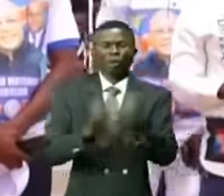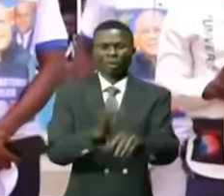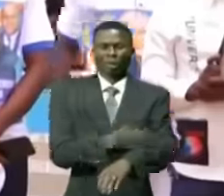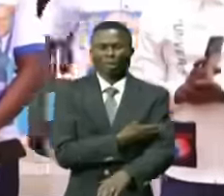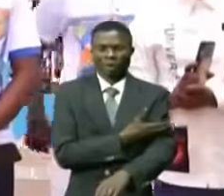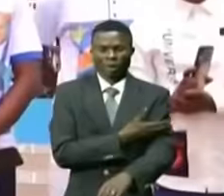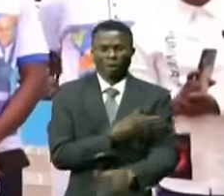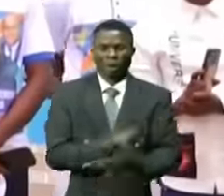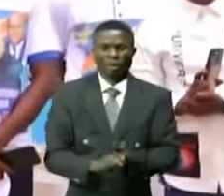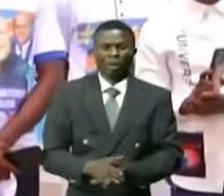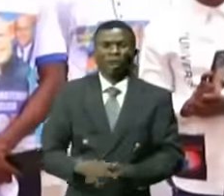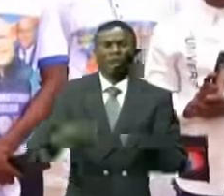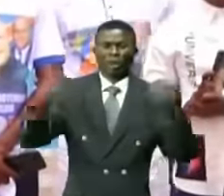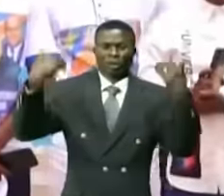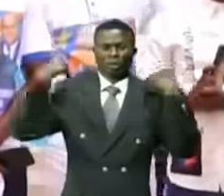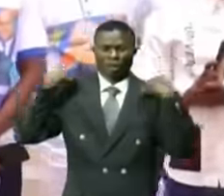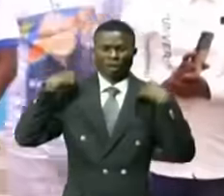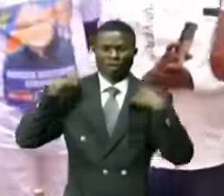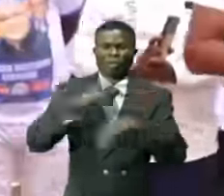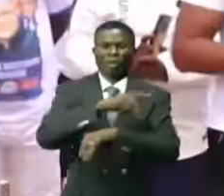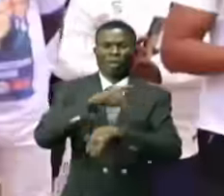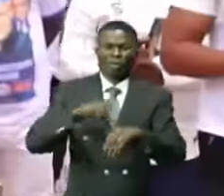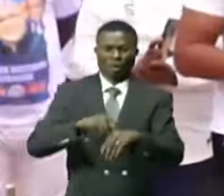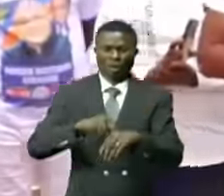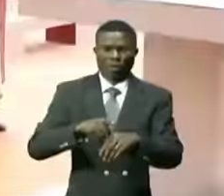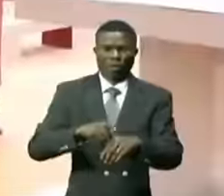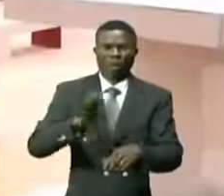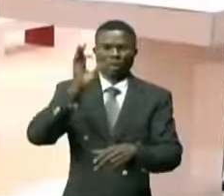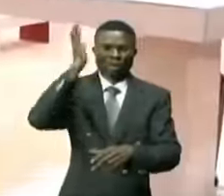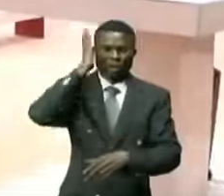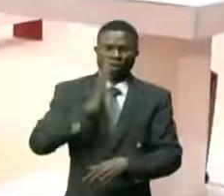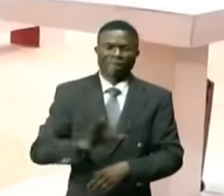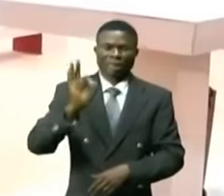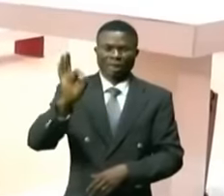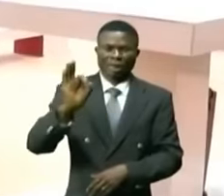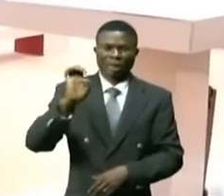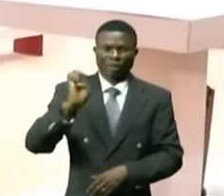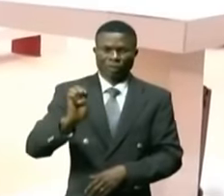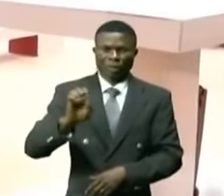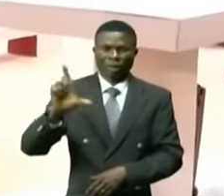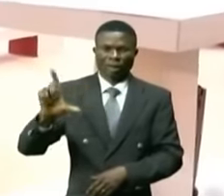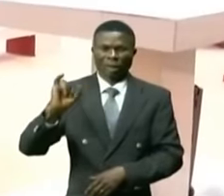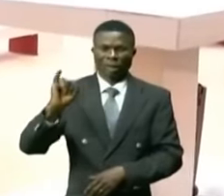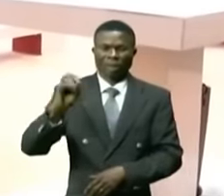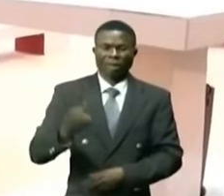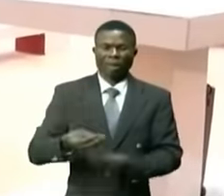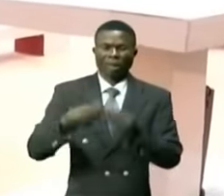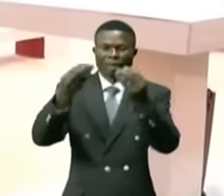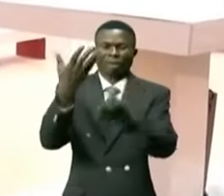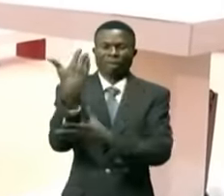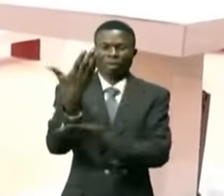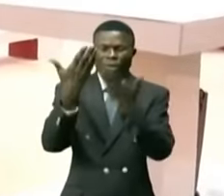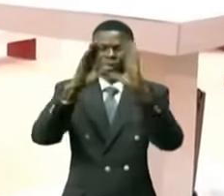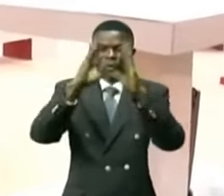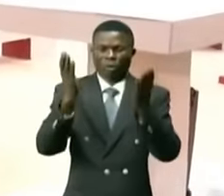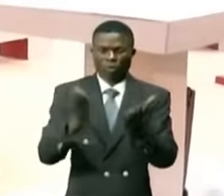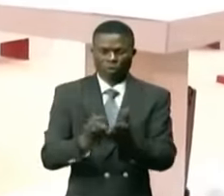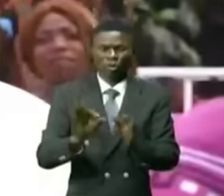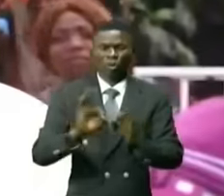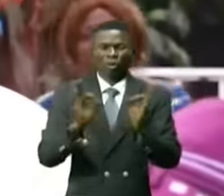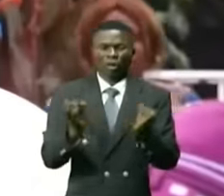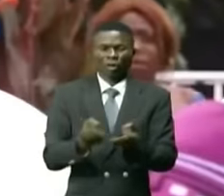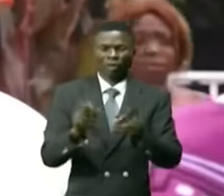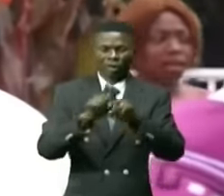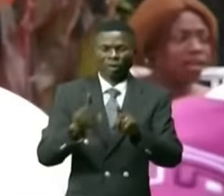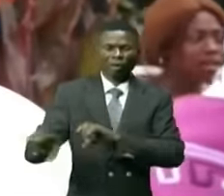Le curé de Saint-Félix, doyen Bruno Kabambou, a ainsi recommandé entre les mains de Dieu toute la famille ainsi